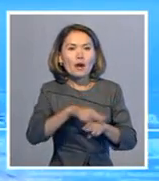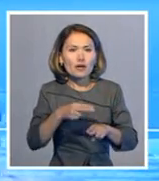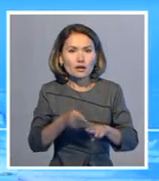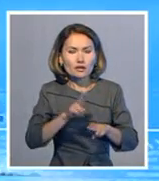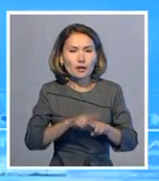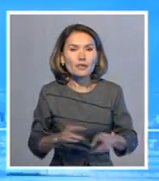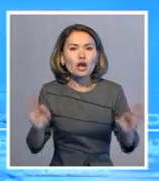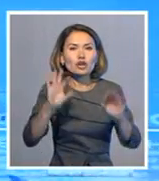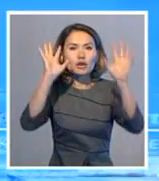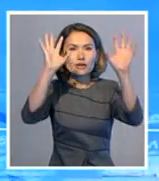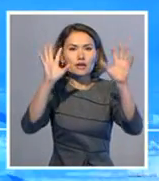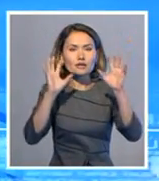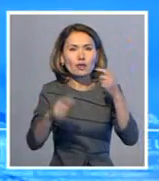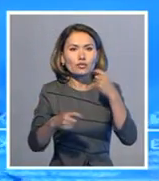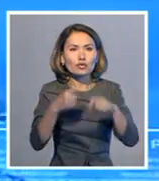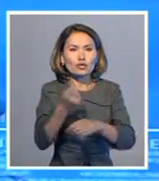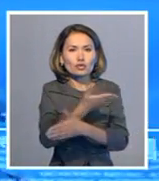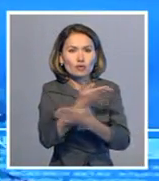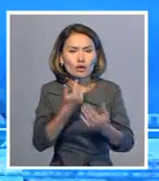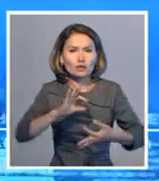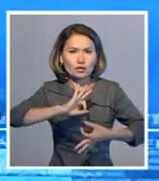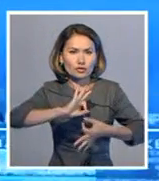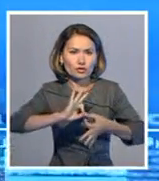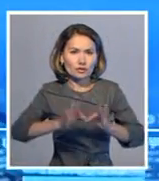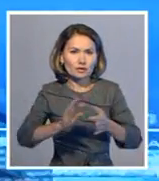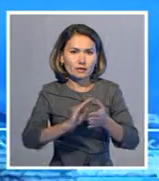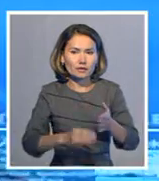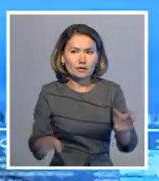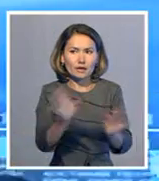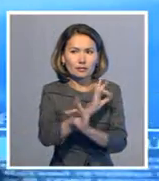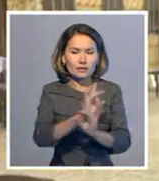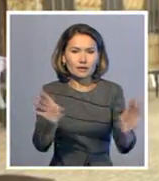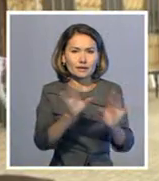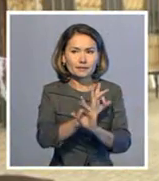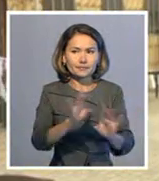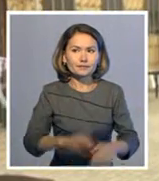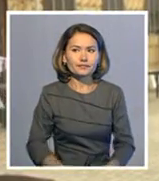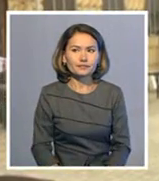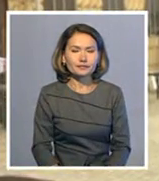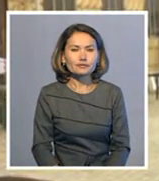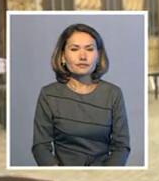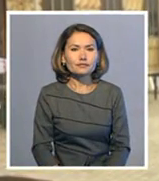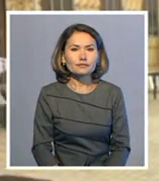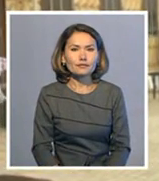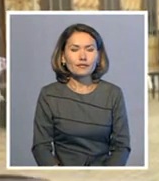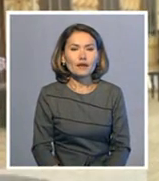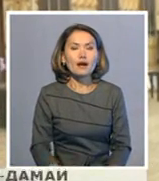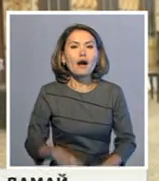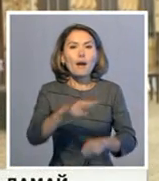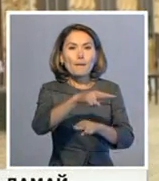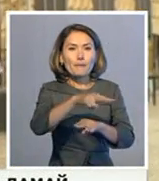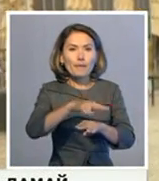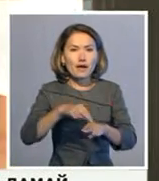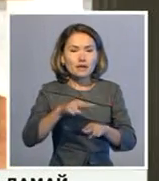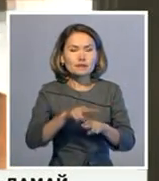ешқандай заң бұзушылық болмағандығын айтады. Тараптар пікірі алдағы бейнематериалда. Тәртіп сақшылары ұсталғандарды қалалық ішкі істер